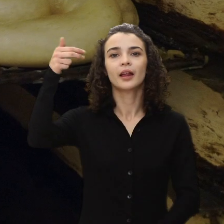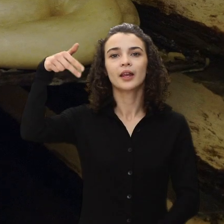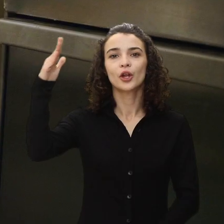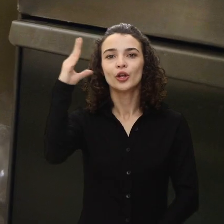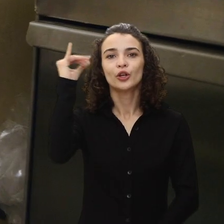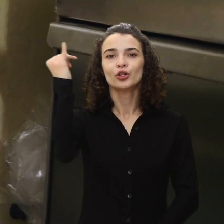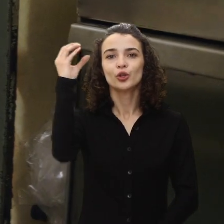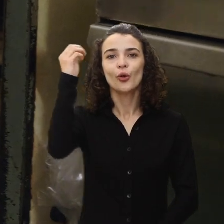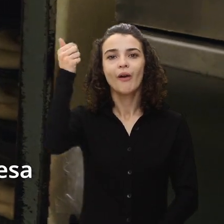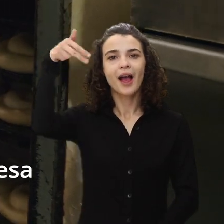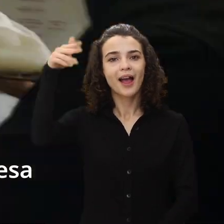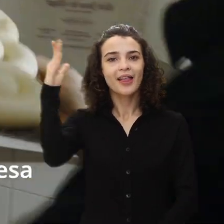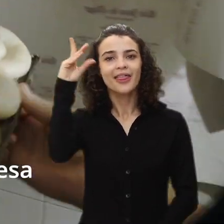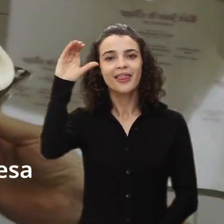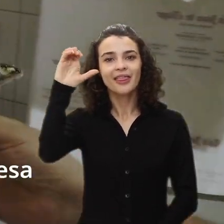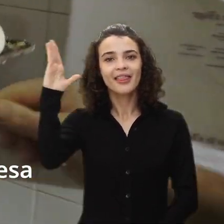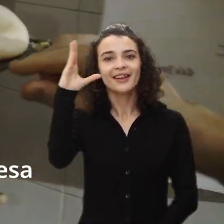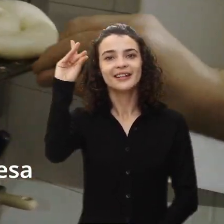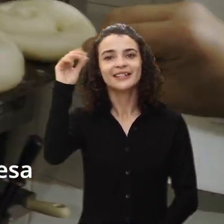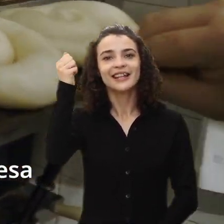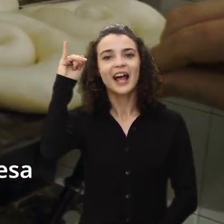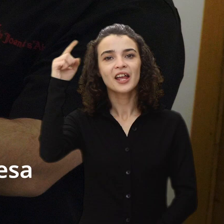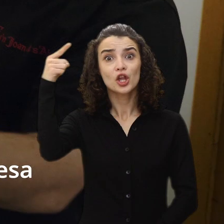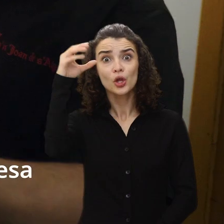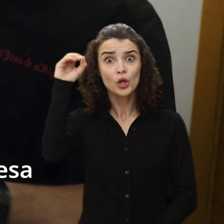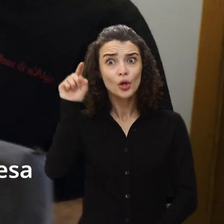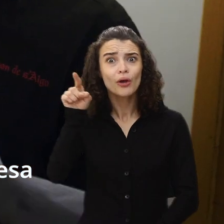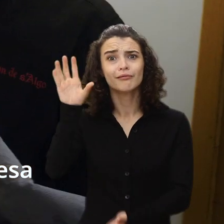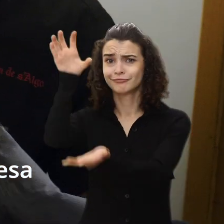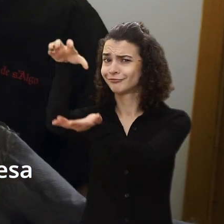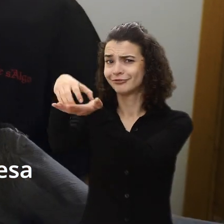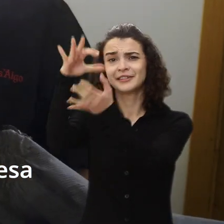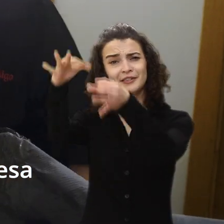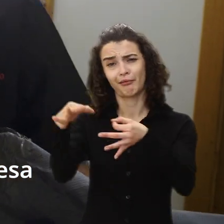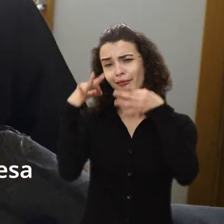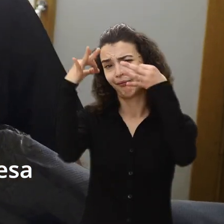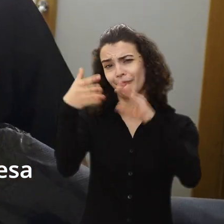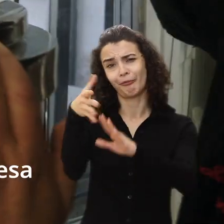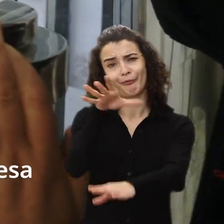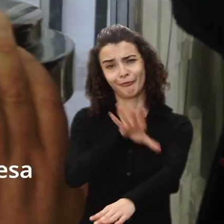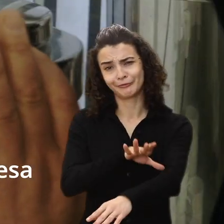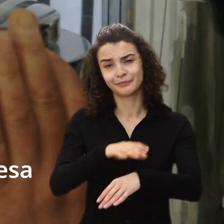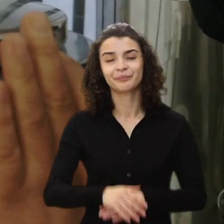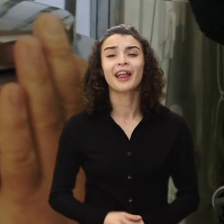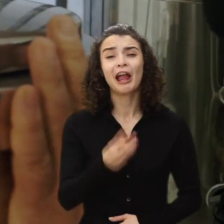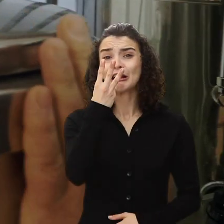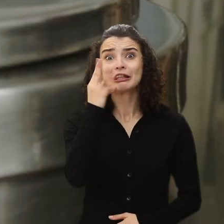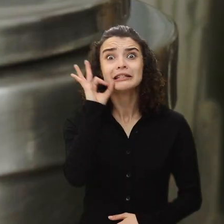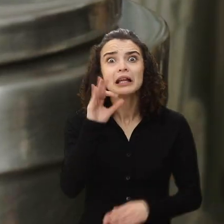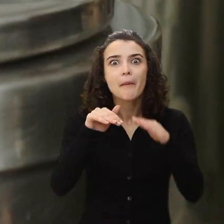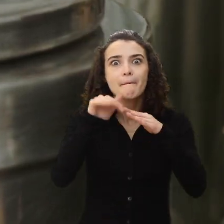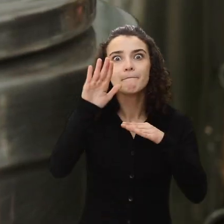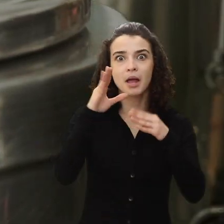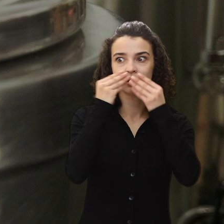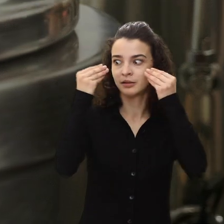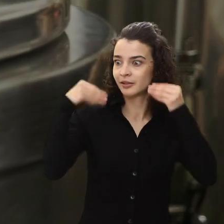Can Joan de Saigo sempre ha estat aquí. Al llarg dels seus més de 3 segles d'història, Can Joan de Saigo ha sabut mantenir viva la riquesa del llegat